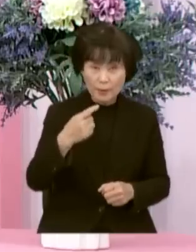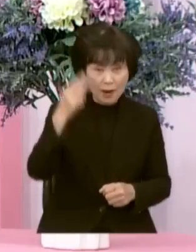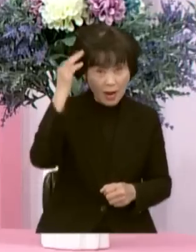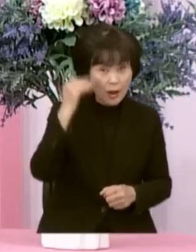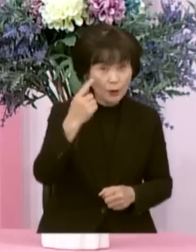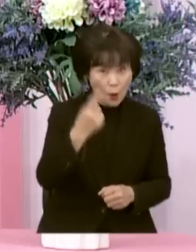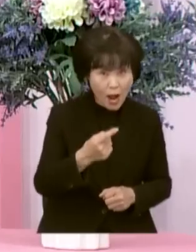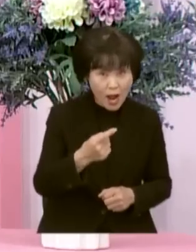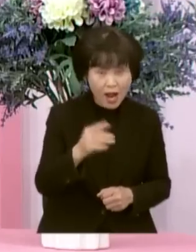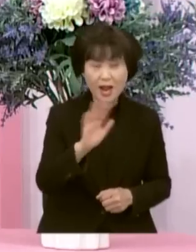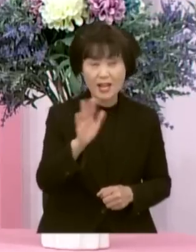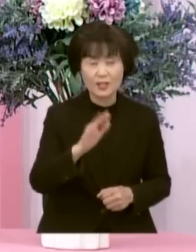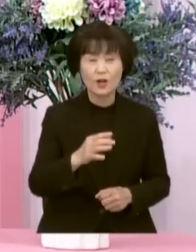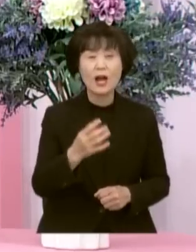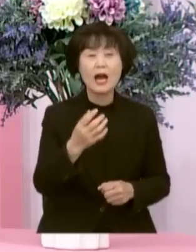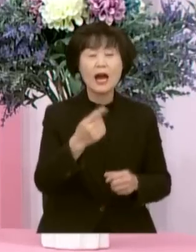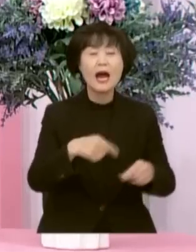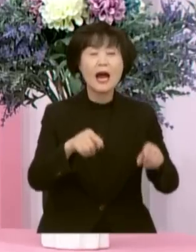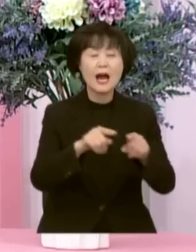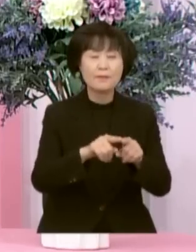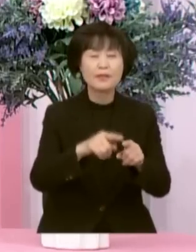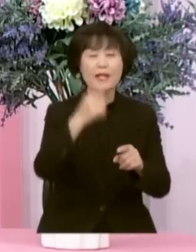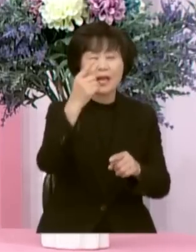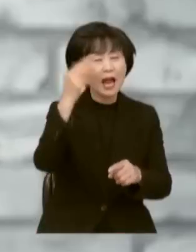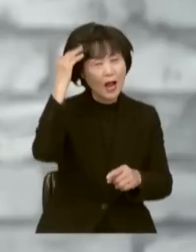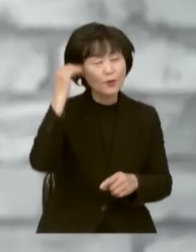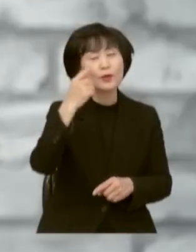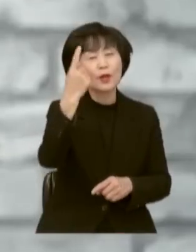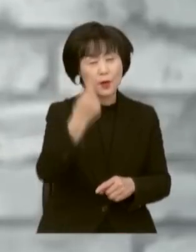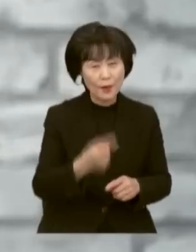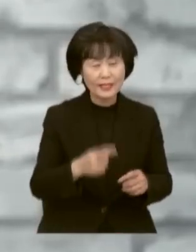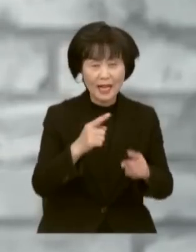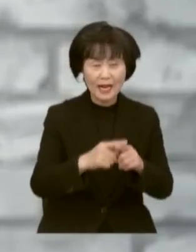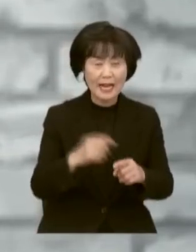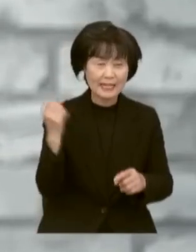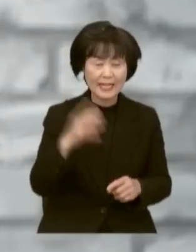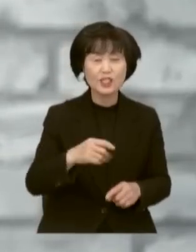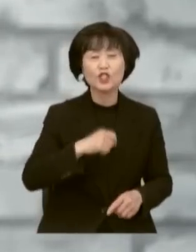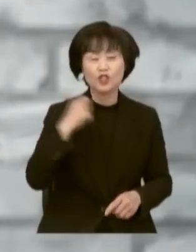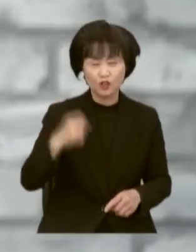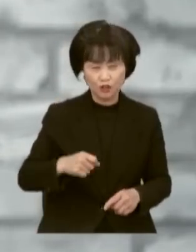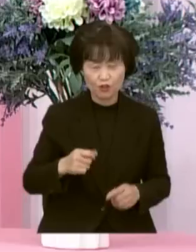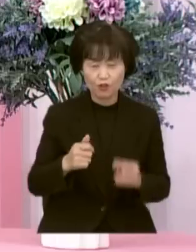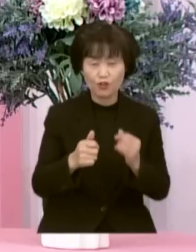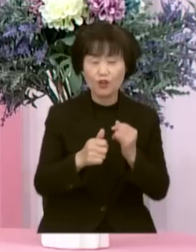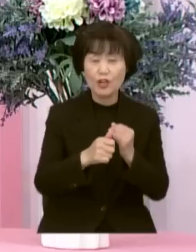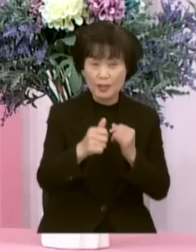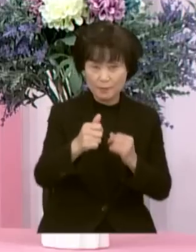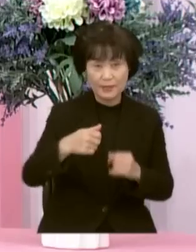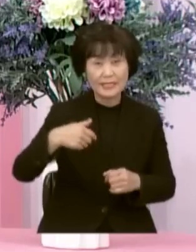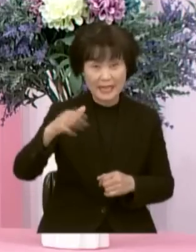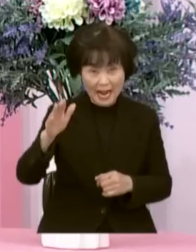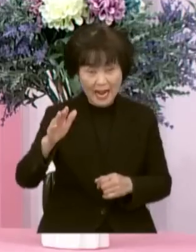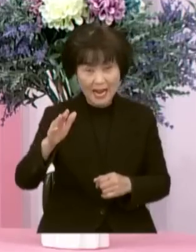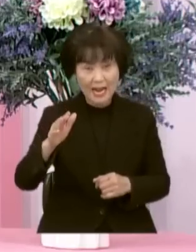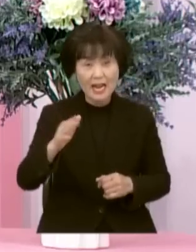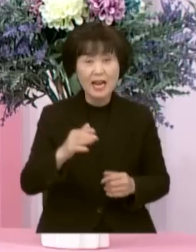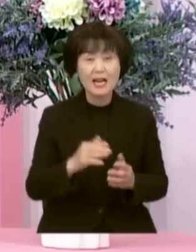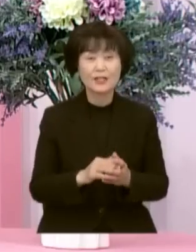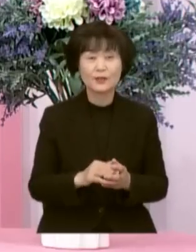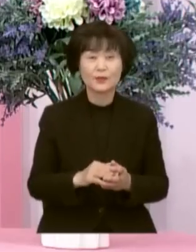이제 같이 나왔다가 중국으로 파견을 갔어요. 중국으로 이제 파견을 갔고 저희가 이제 같이 살아야